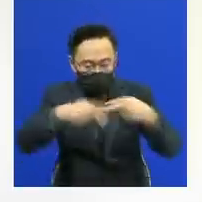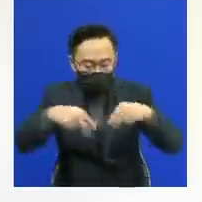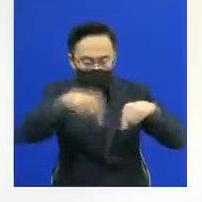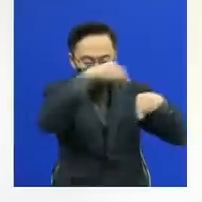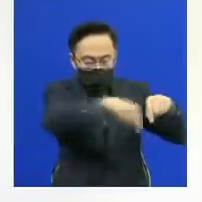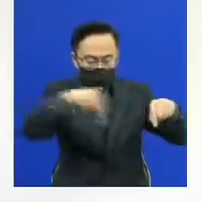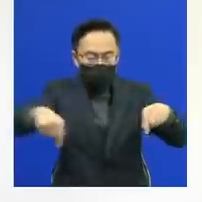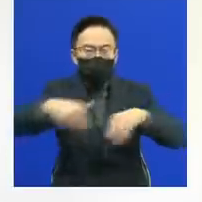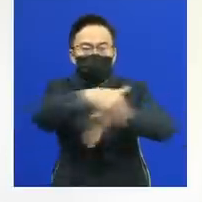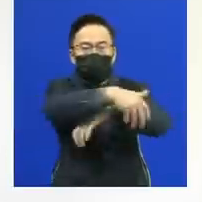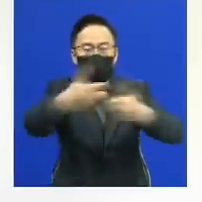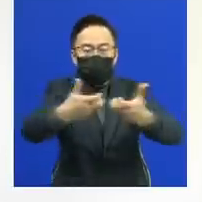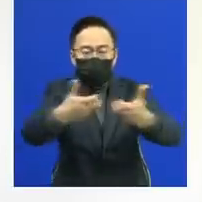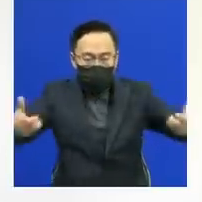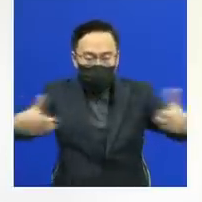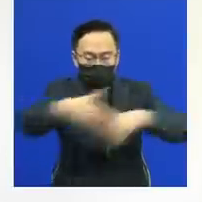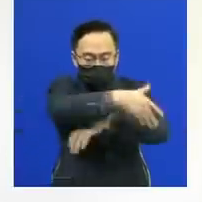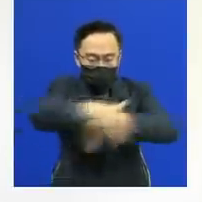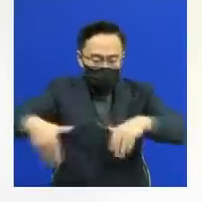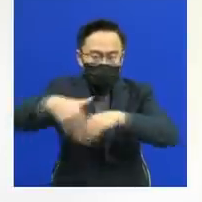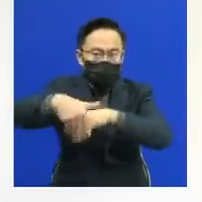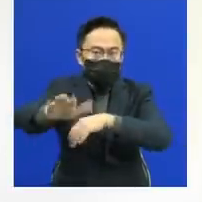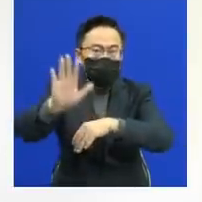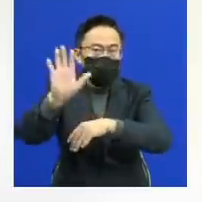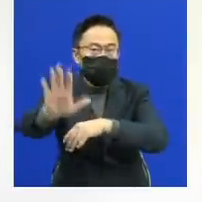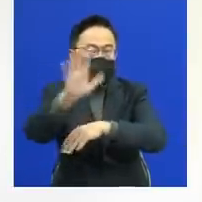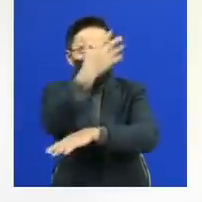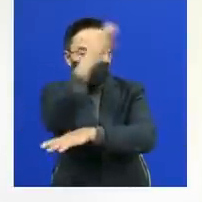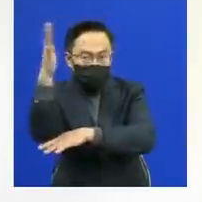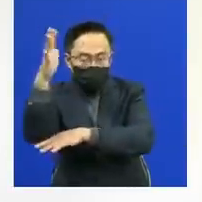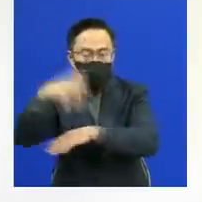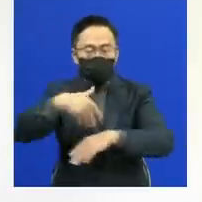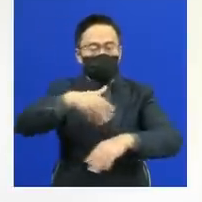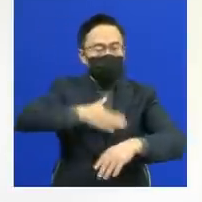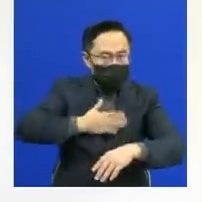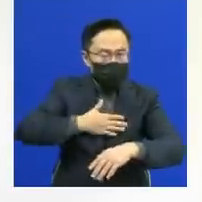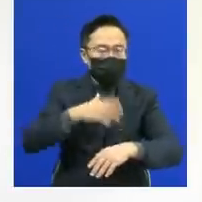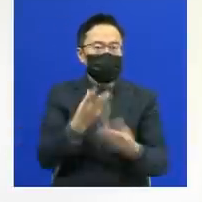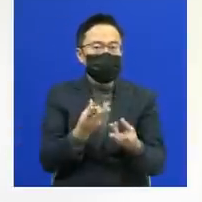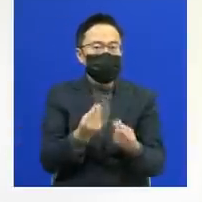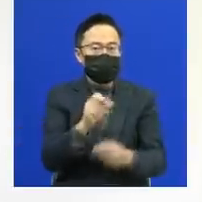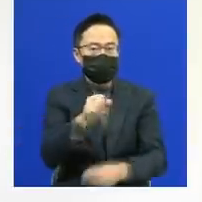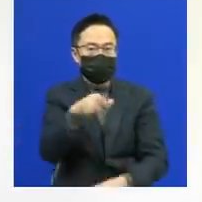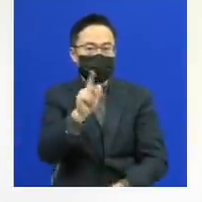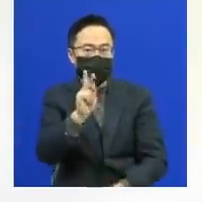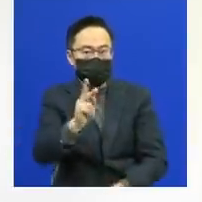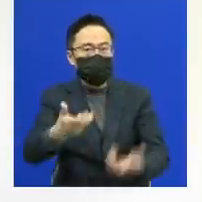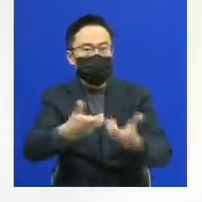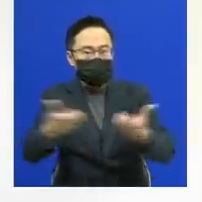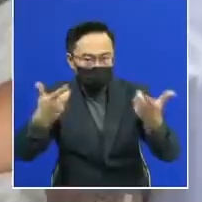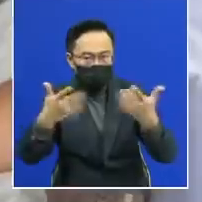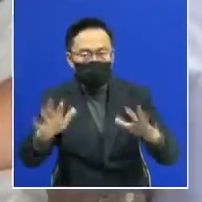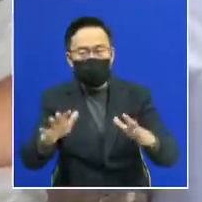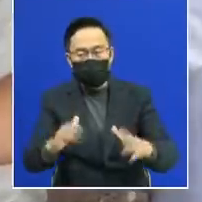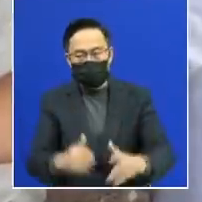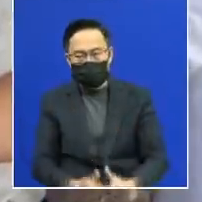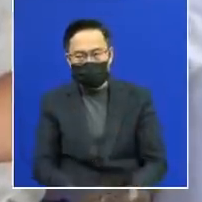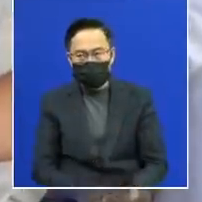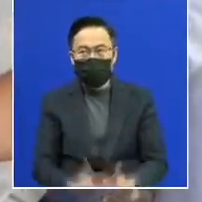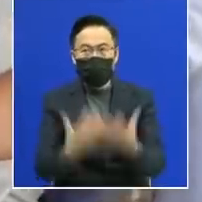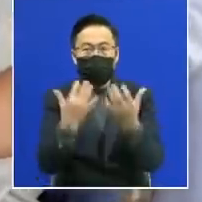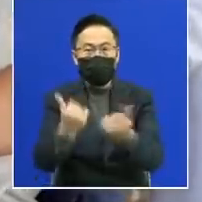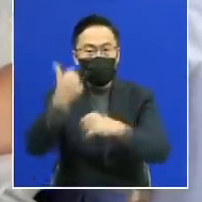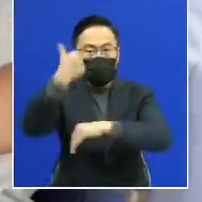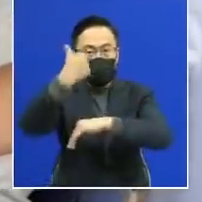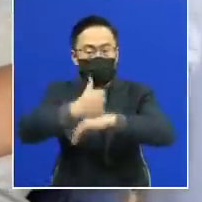ง่ายๆนะวันนี้รัฐมนตรีกระทรวงทรัพยากรธรรมชาติและสิ่งแวดล้อมคุณวราวุฒิศิลปะอาชาวันนี้ให้